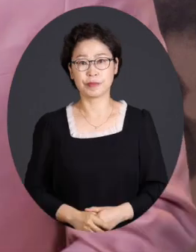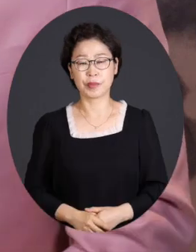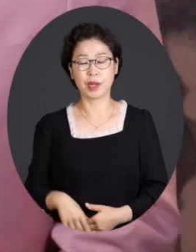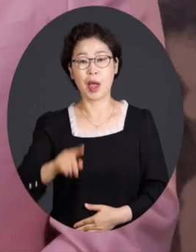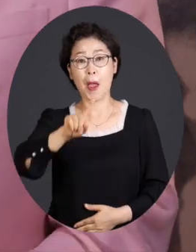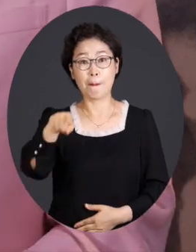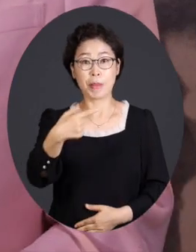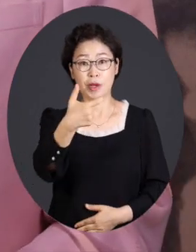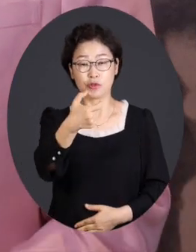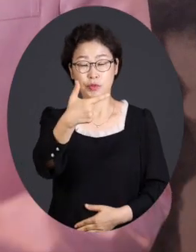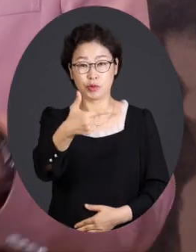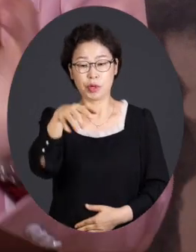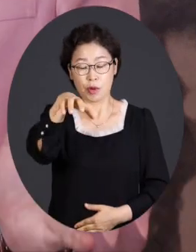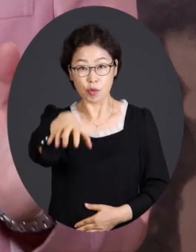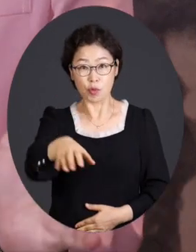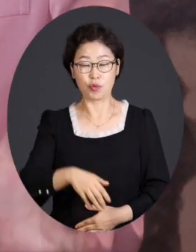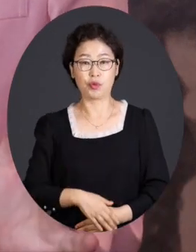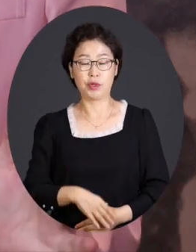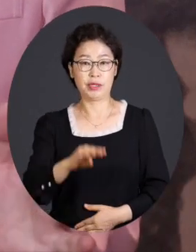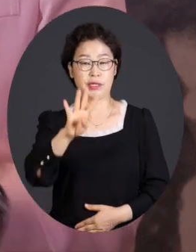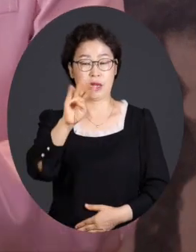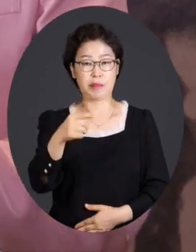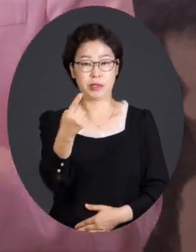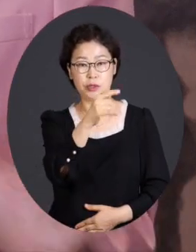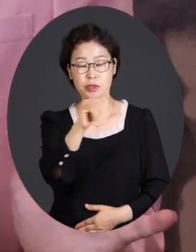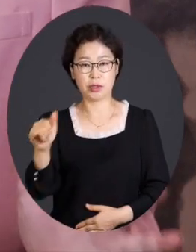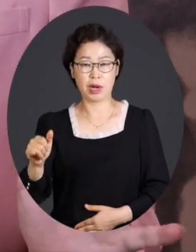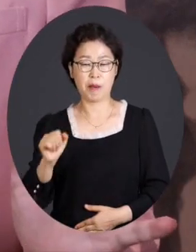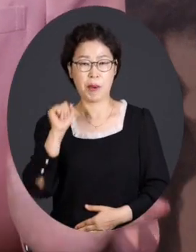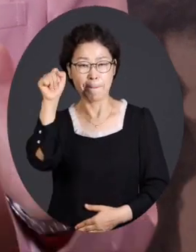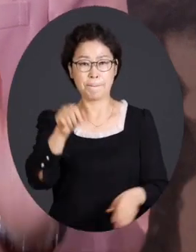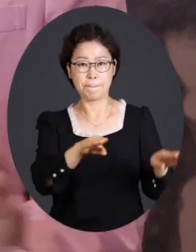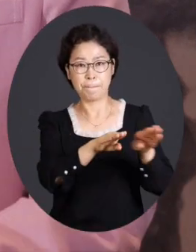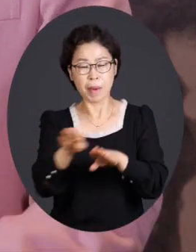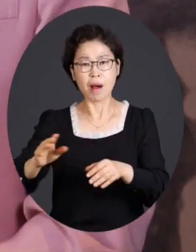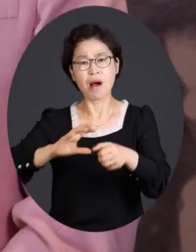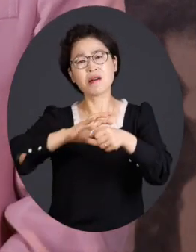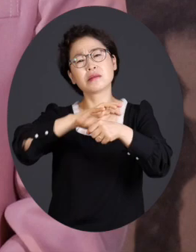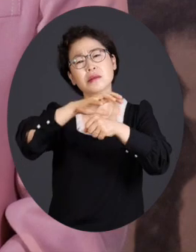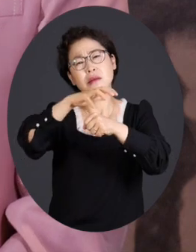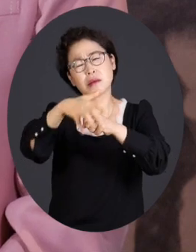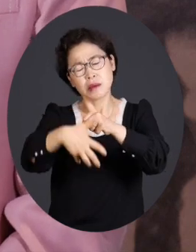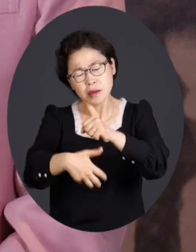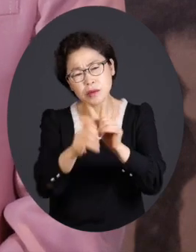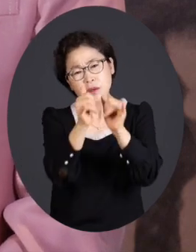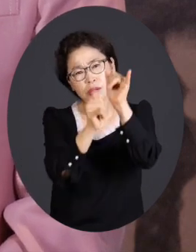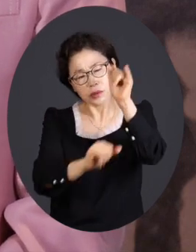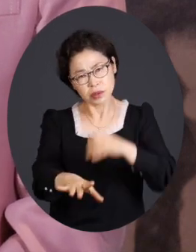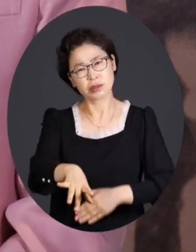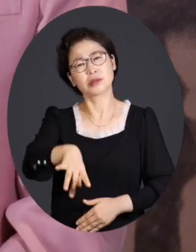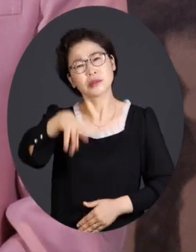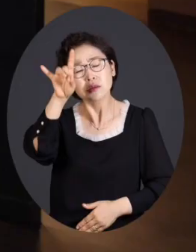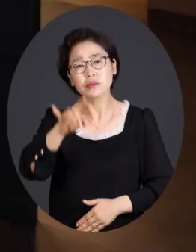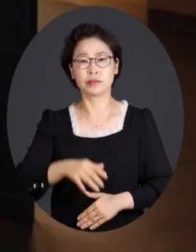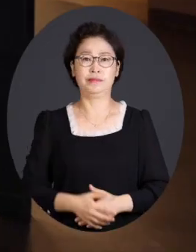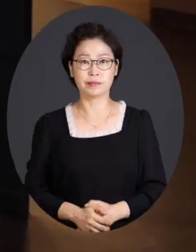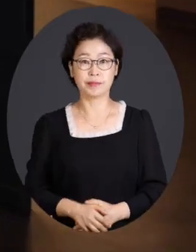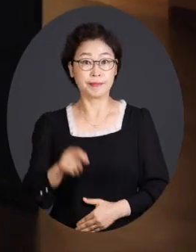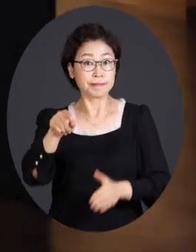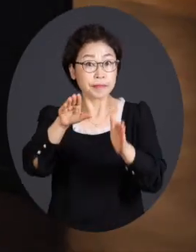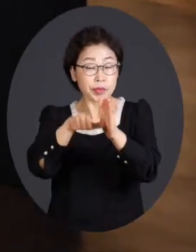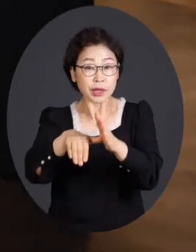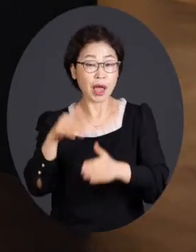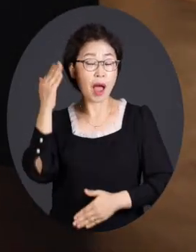166개 기관과 단체 4만 1,000여 명의 파업은요, 세계적으로도 유례가 없는 총파업이었습니다.